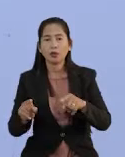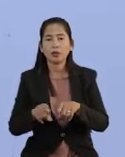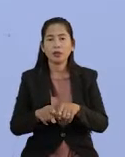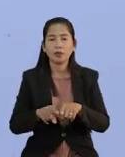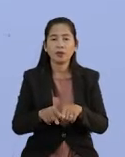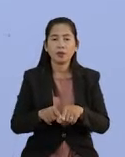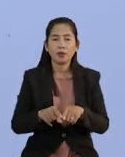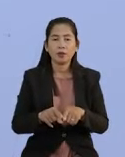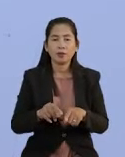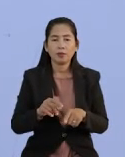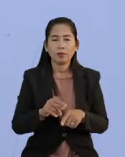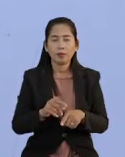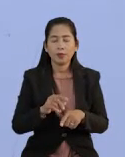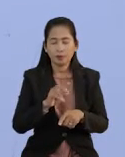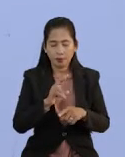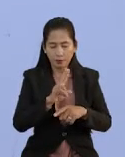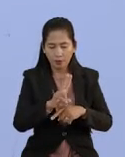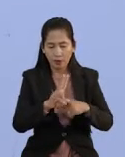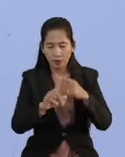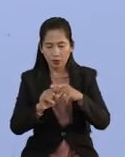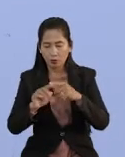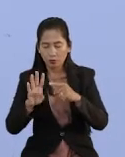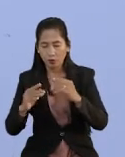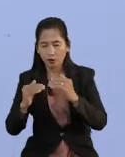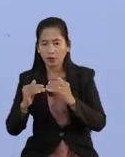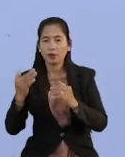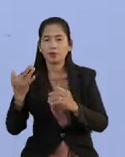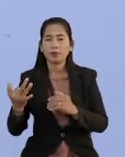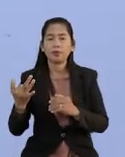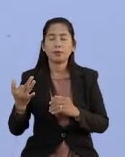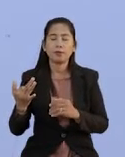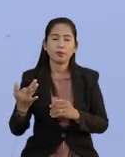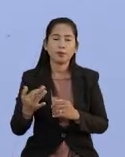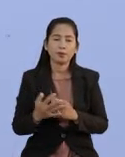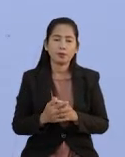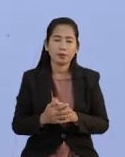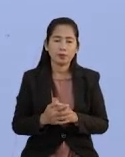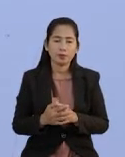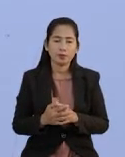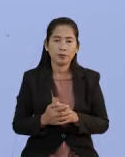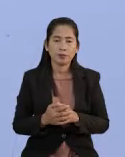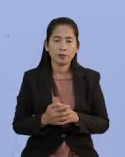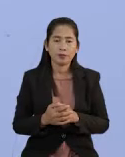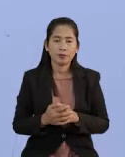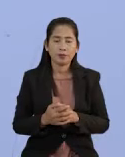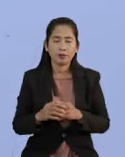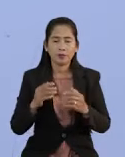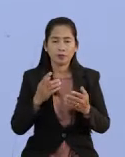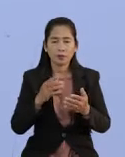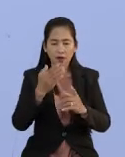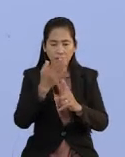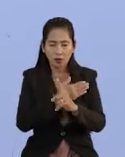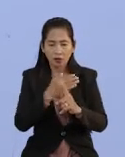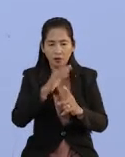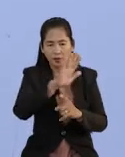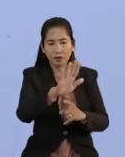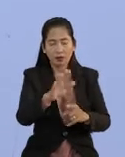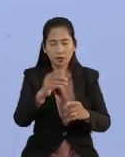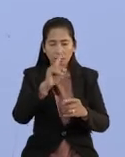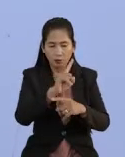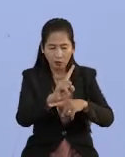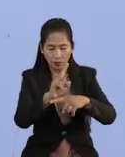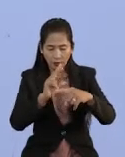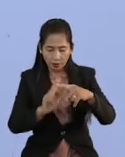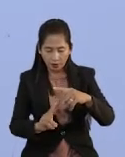đài. Nhưng chẳng, phì buồn đó mà nâng pram, pram bầy. Nhưng chẳng, cao phía con dược mùi